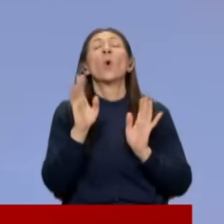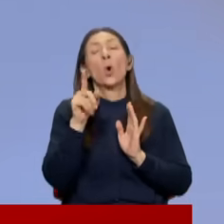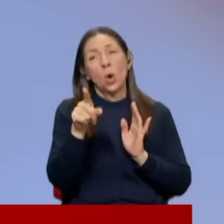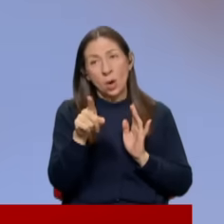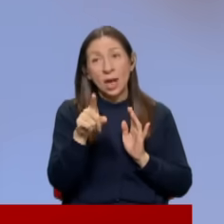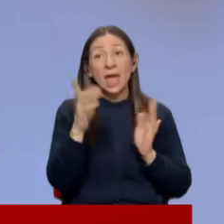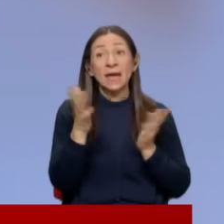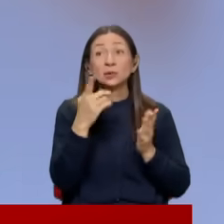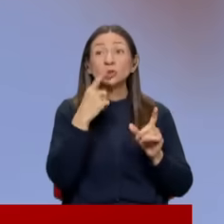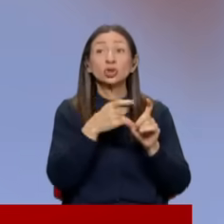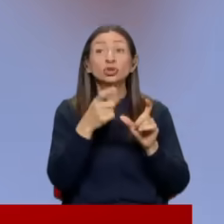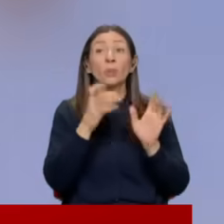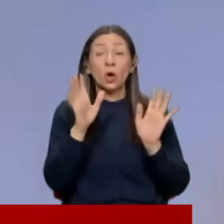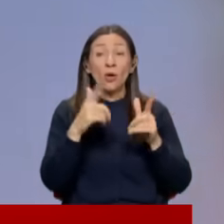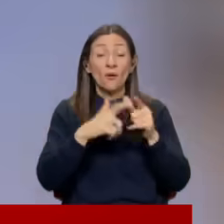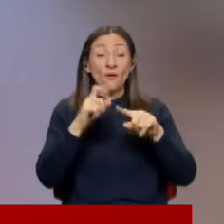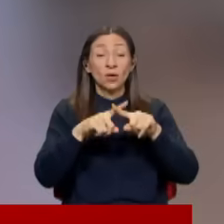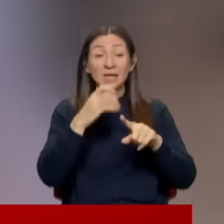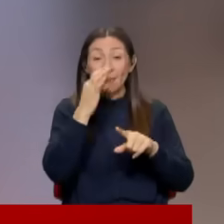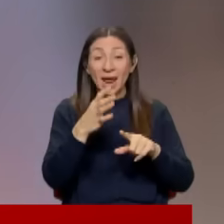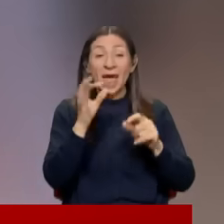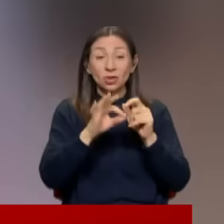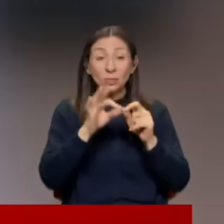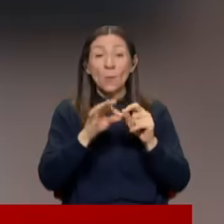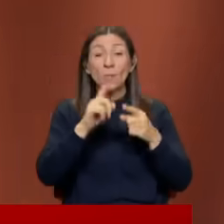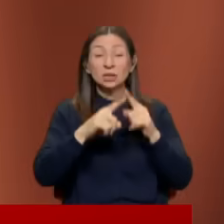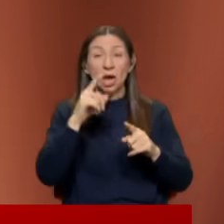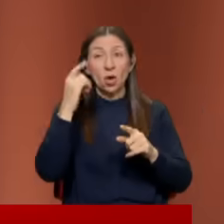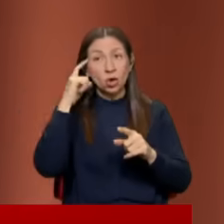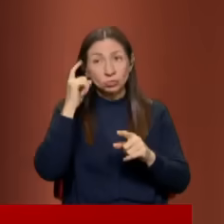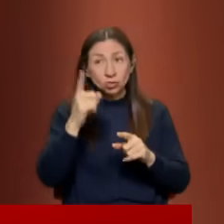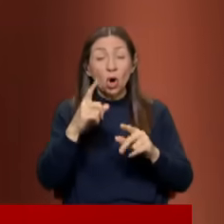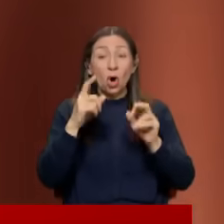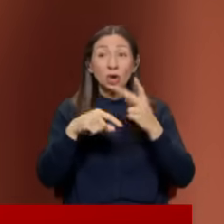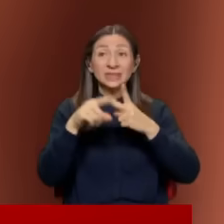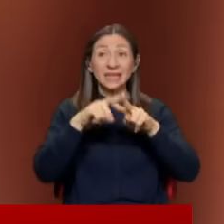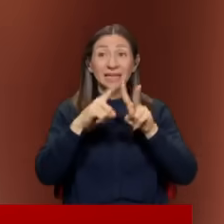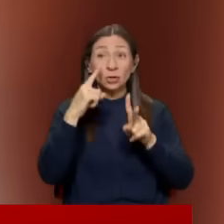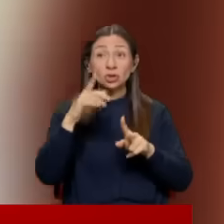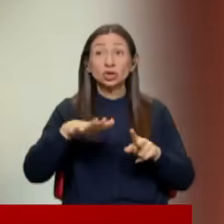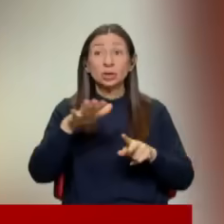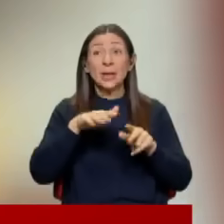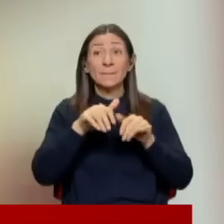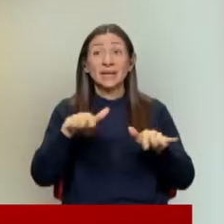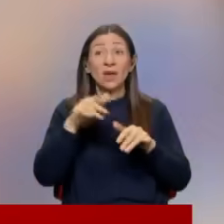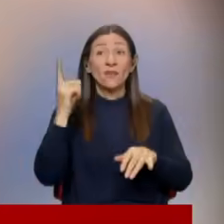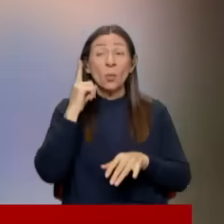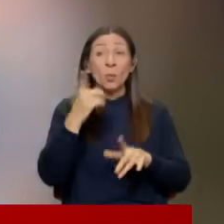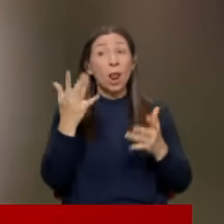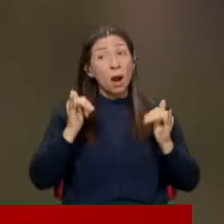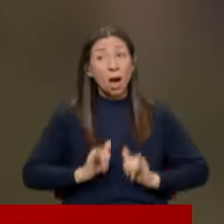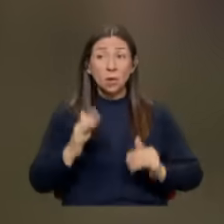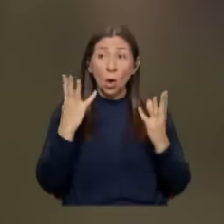Nevra Bilem. Henüz soruşturma yok. Fox Haber ekonomi ve siyaset yorumcusu Ozan Gündoğdu'ya göre ise sosyal medya fenomenlerinin bu kadar